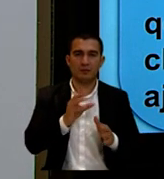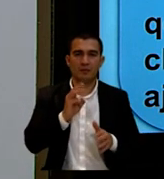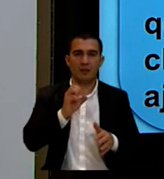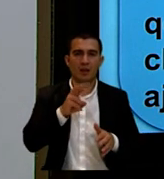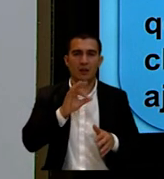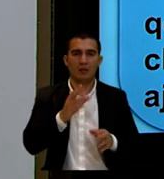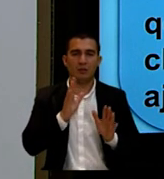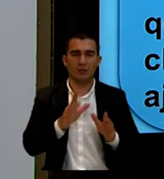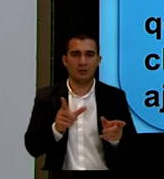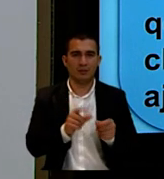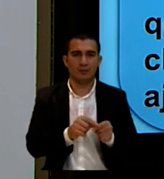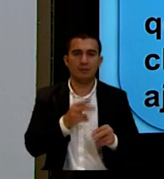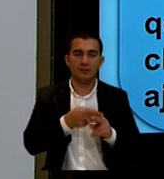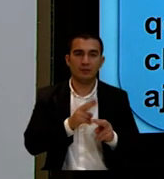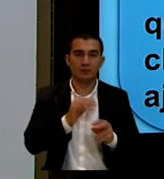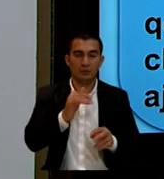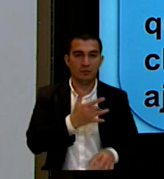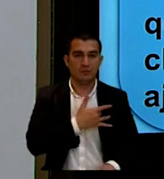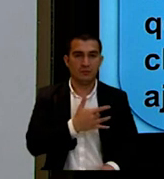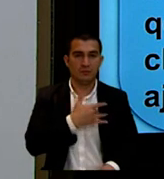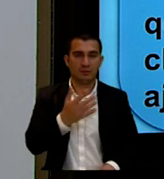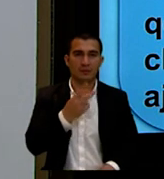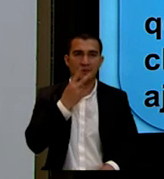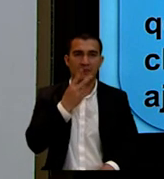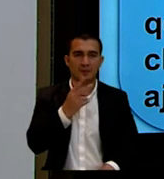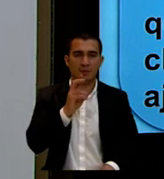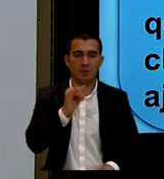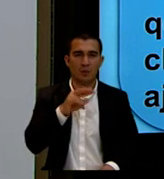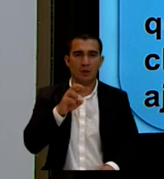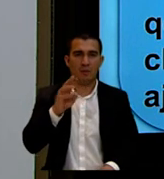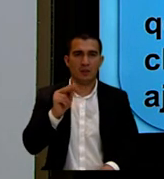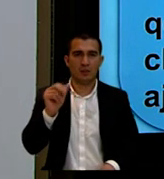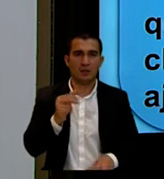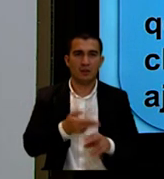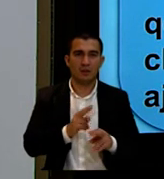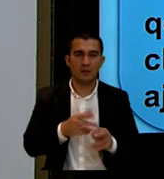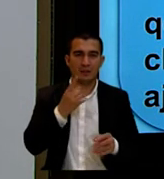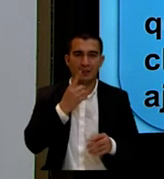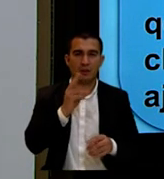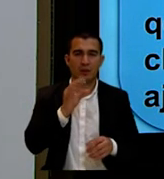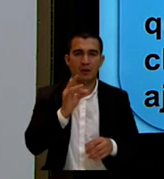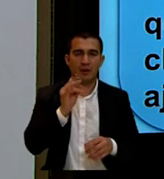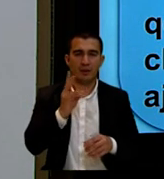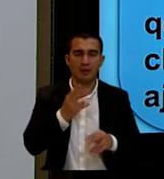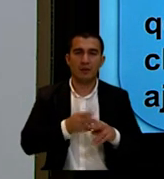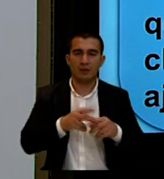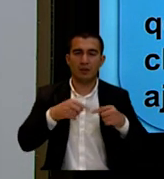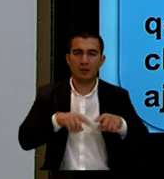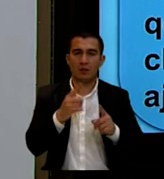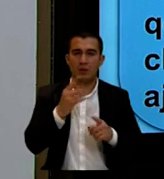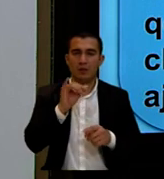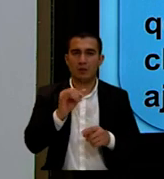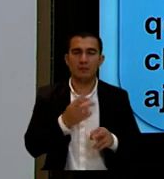ishlab chiqariladi. Ularning yuragi ikkita bo'lmacha va bitta qorinchadan iborat.